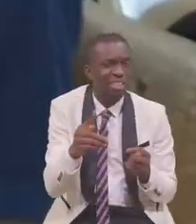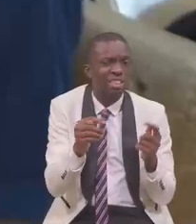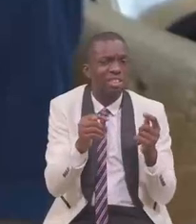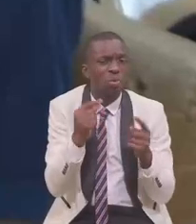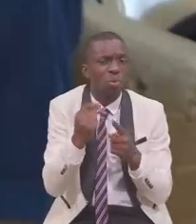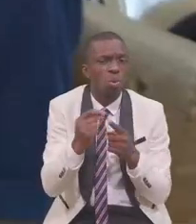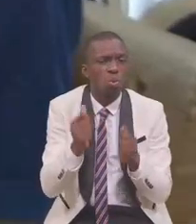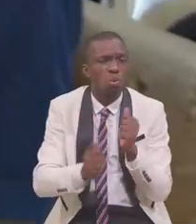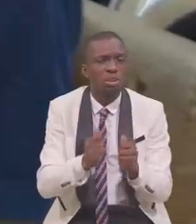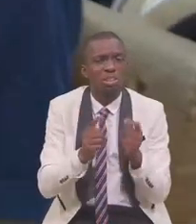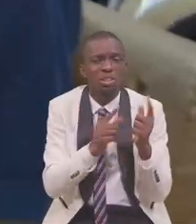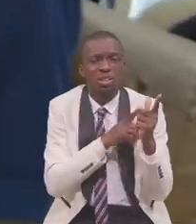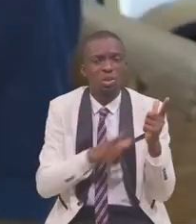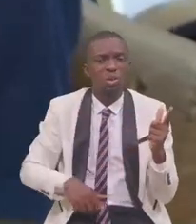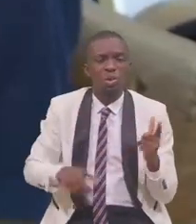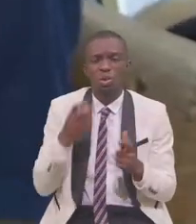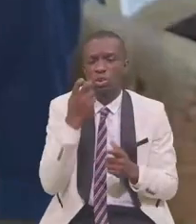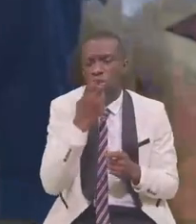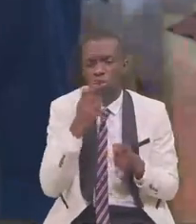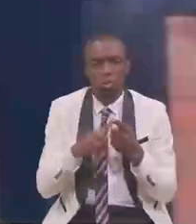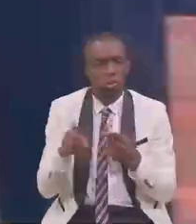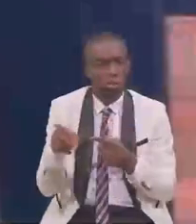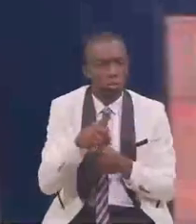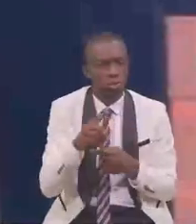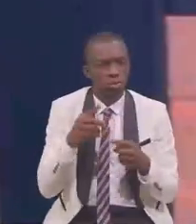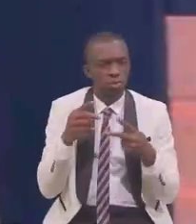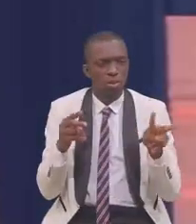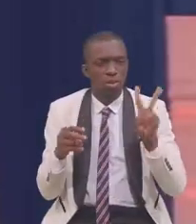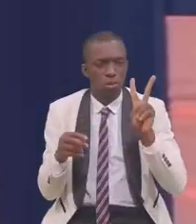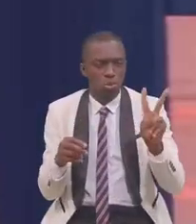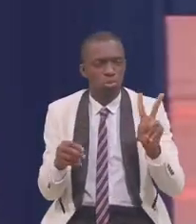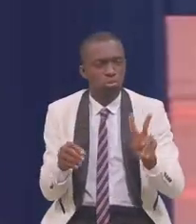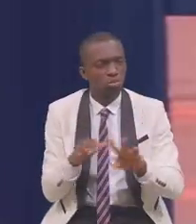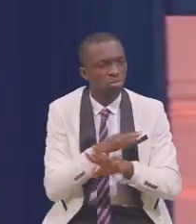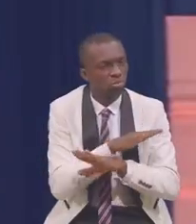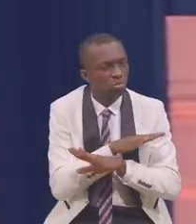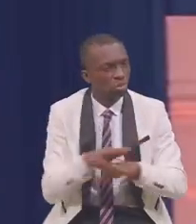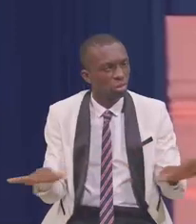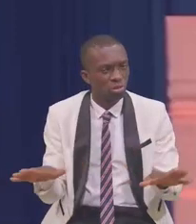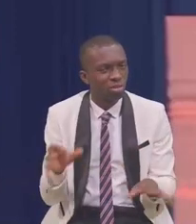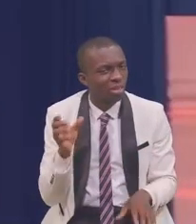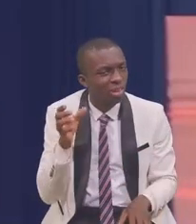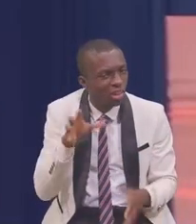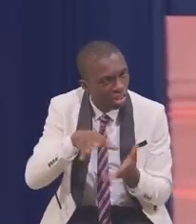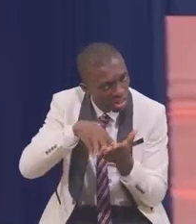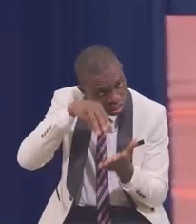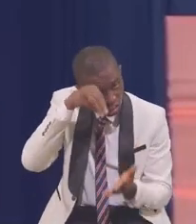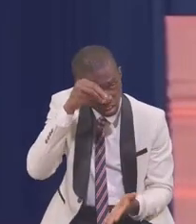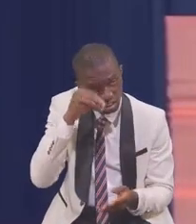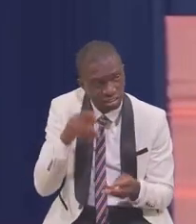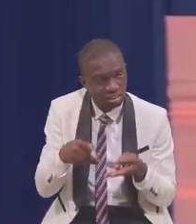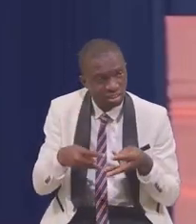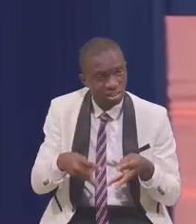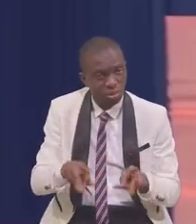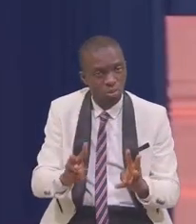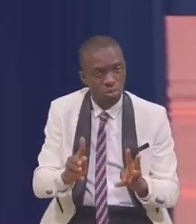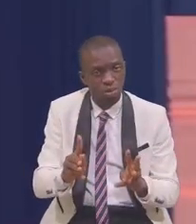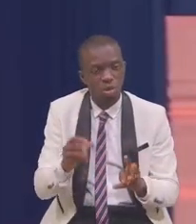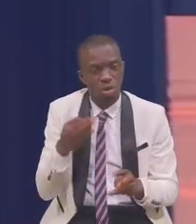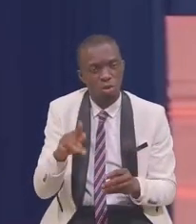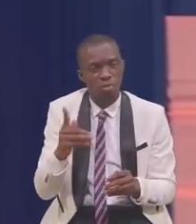Verset 2. Ainsi parle l'Éternel. N'imitez pas la voix des nations. N'imitez pas la voix